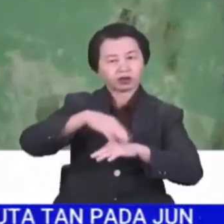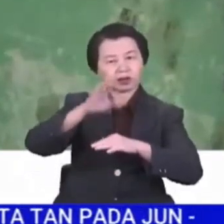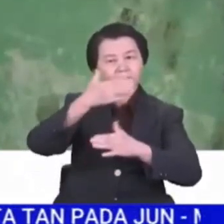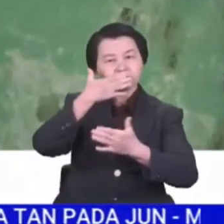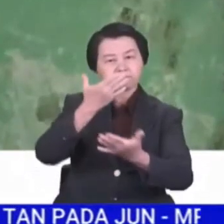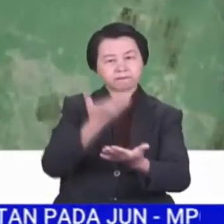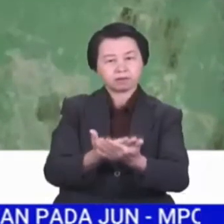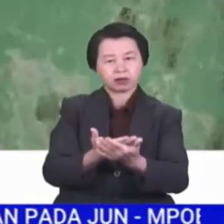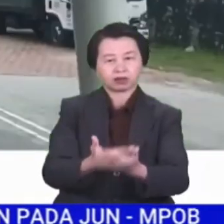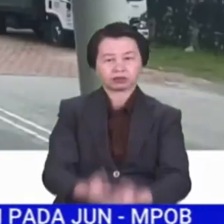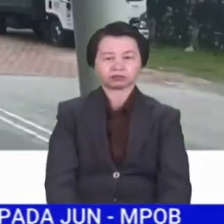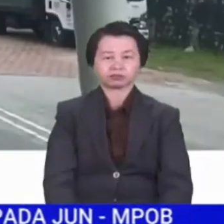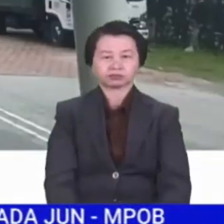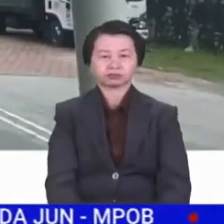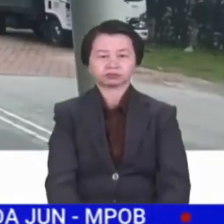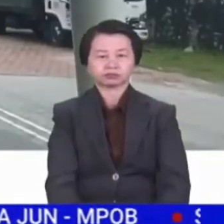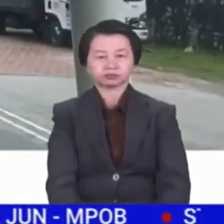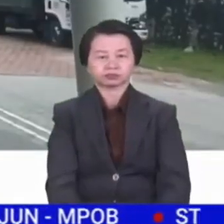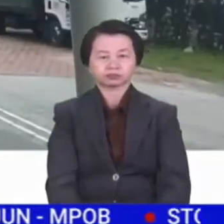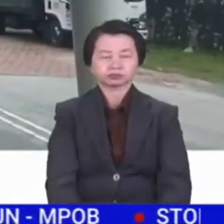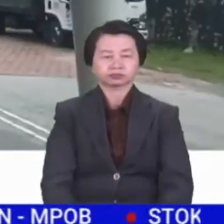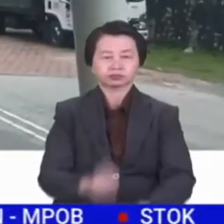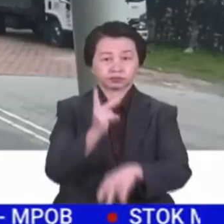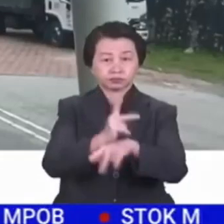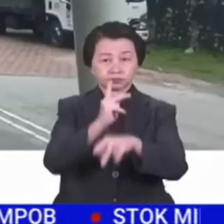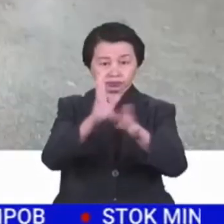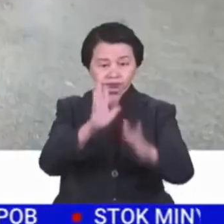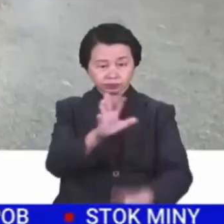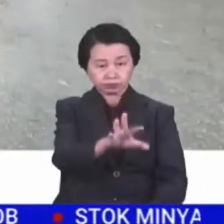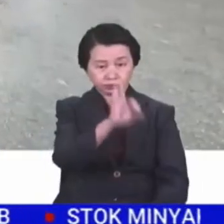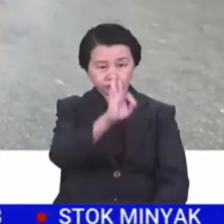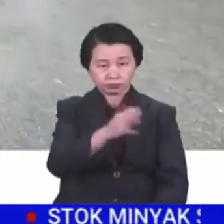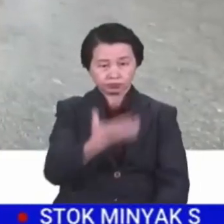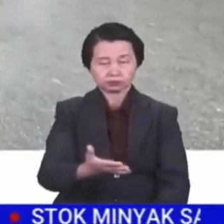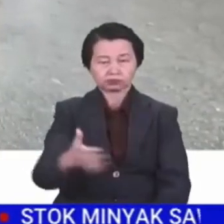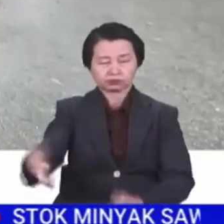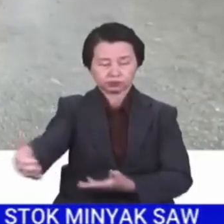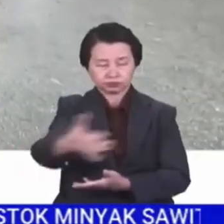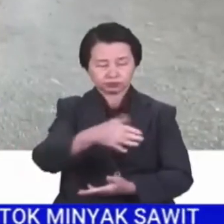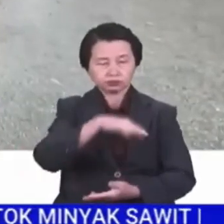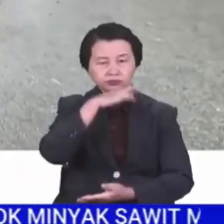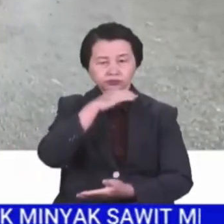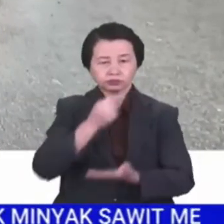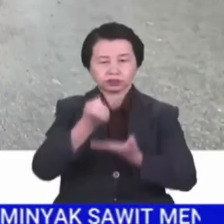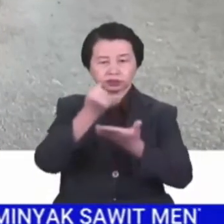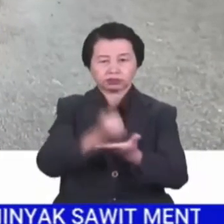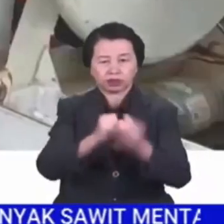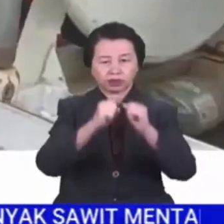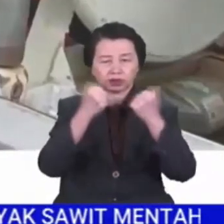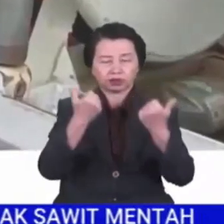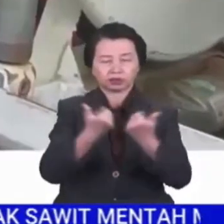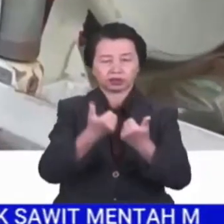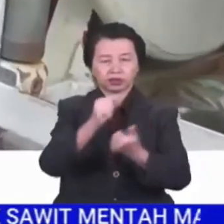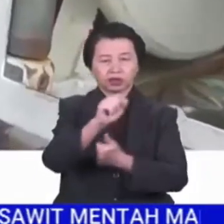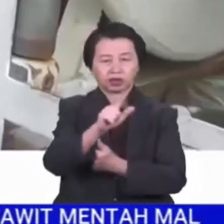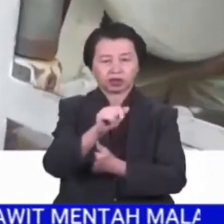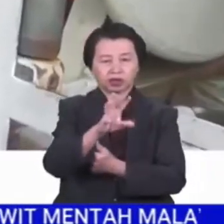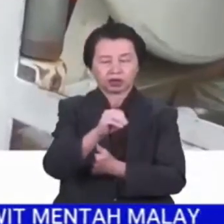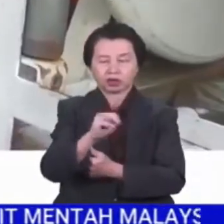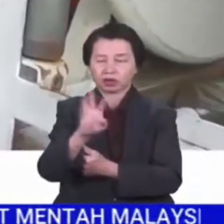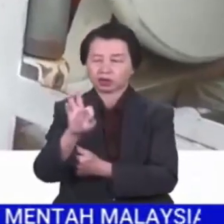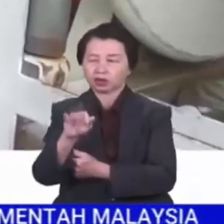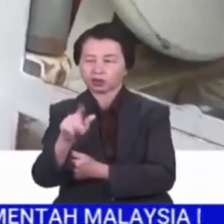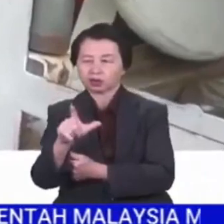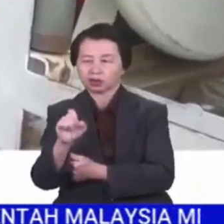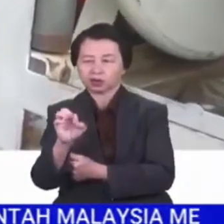lah daripada sebelum ni. Selain kontraktor lantikan MBKT, kutipan sampah juga dibantu syarikat Alam Flora Sendirian Berhad